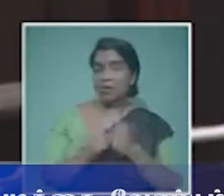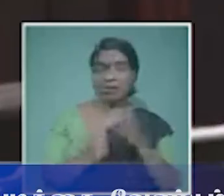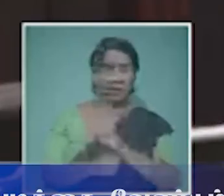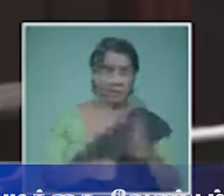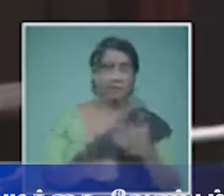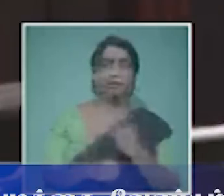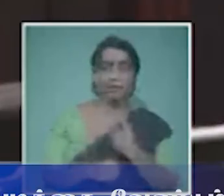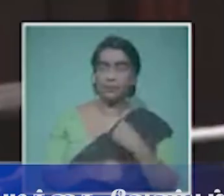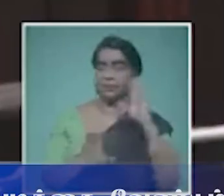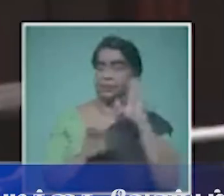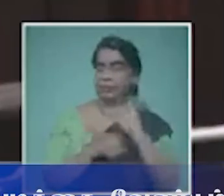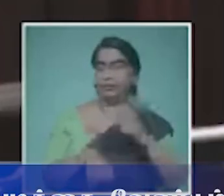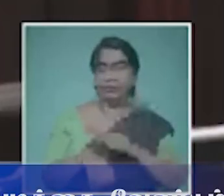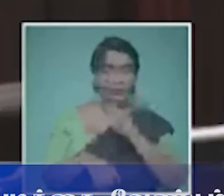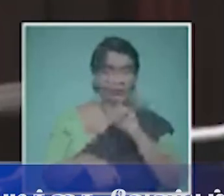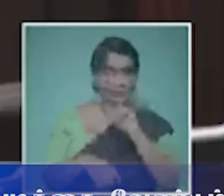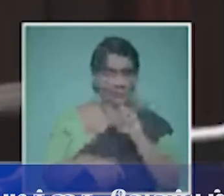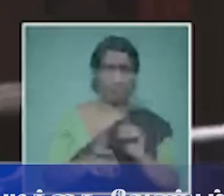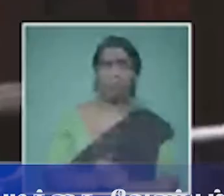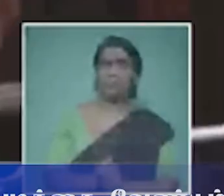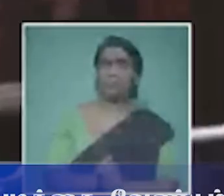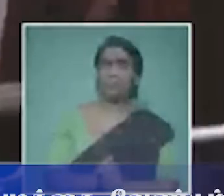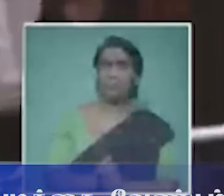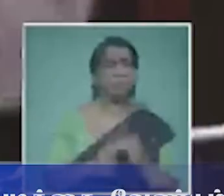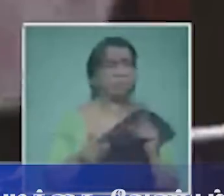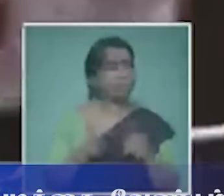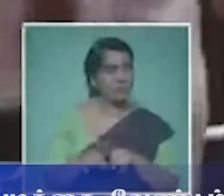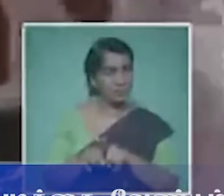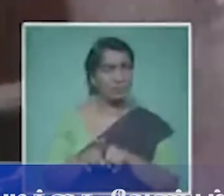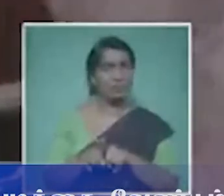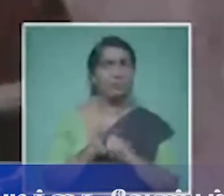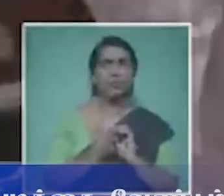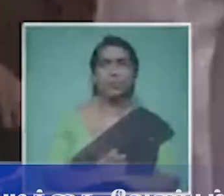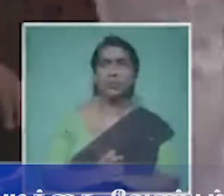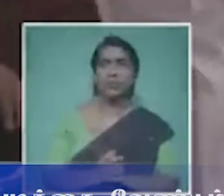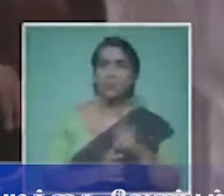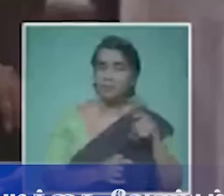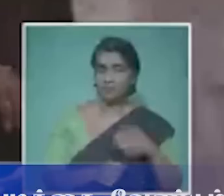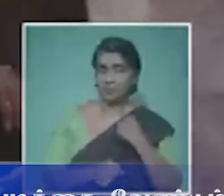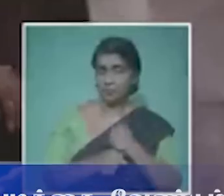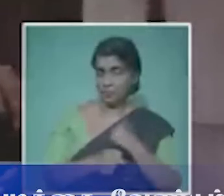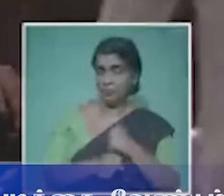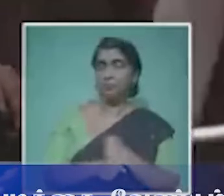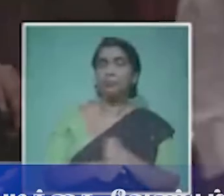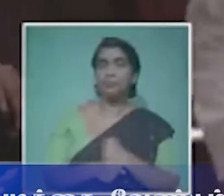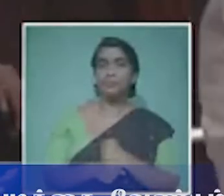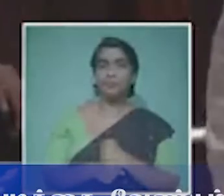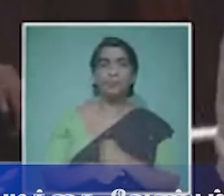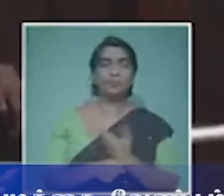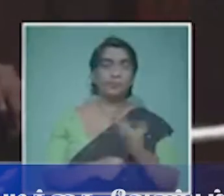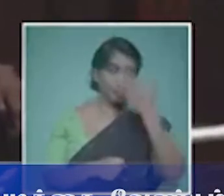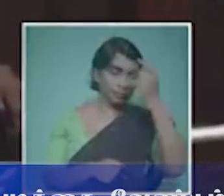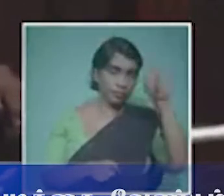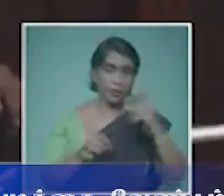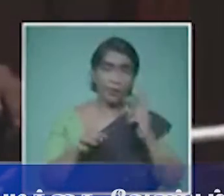மாதத்திலே நான் இந்த பகிரங்கமாக சொல்ல விரும்புகிறேன். அதே போலதான் இந்த அரசாங்கமானது இந்த தமிழ் மக்களுடைய பிரச்சனை பற்றி பேசாமல் வரவு செலவு